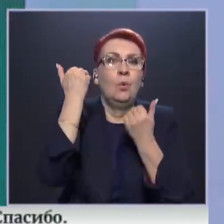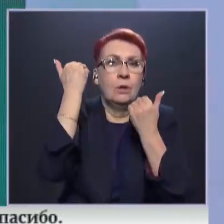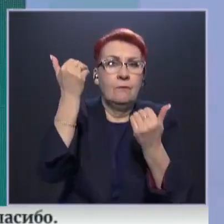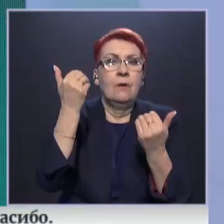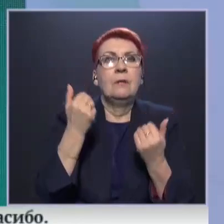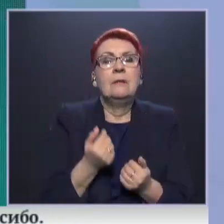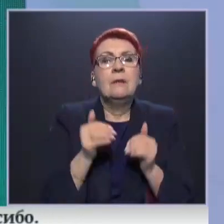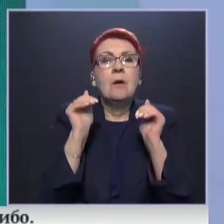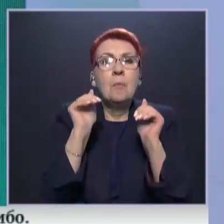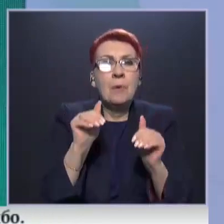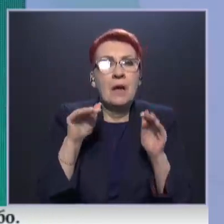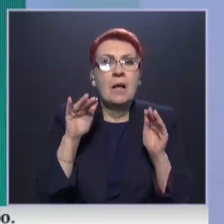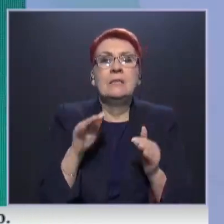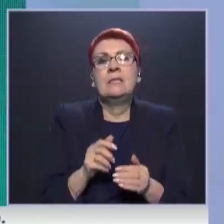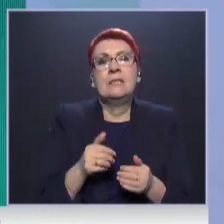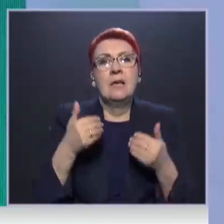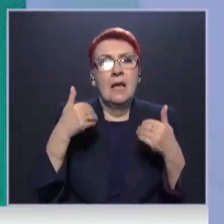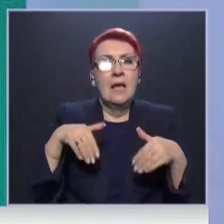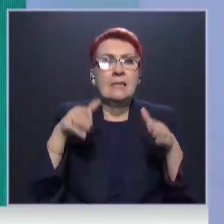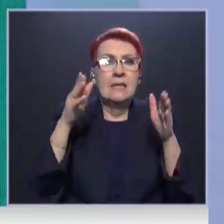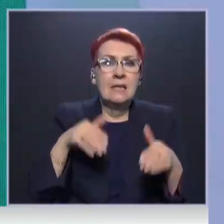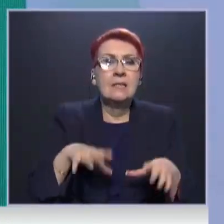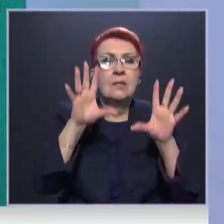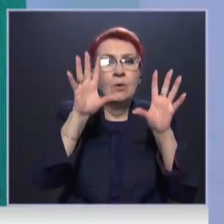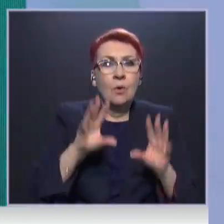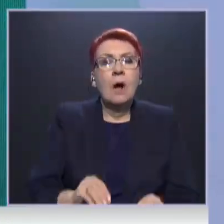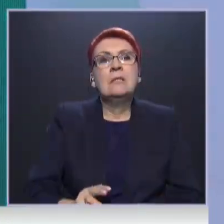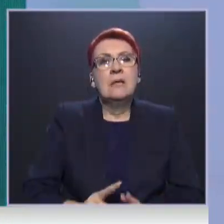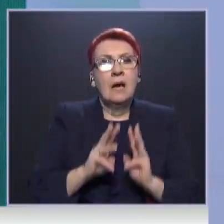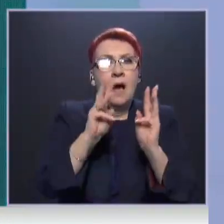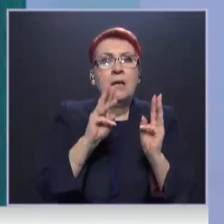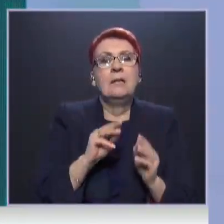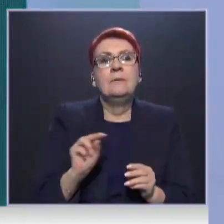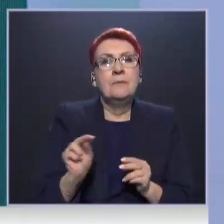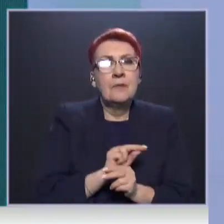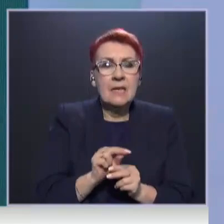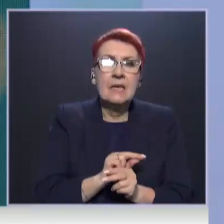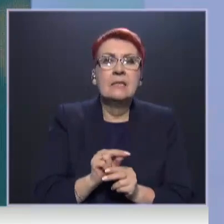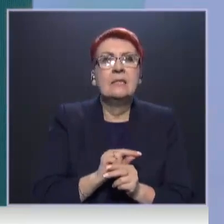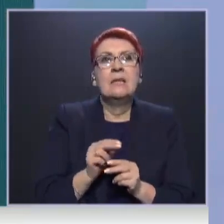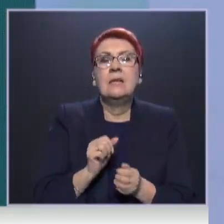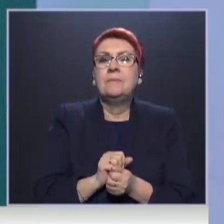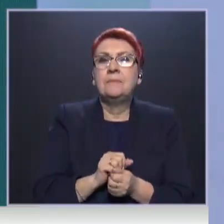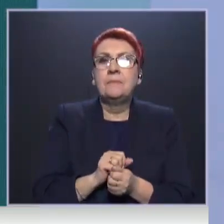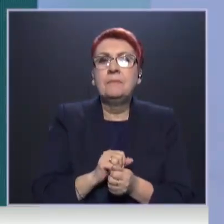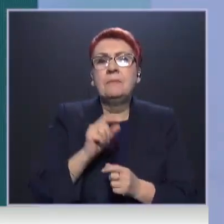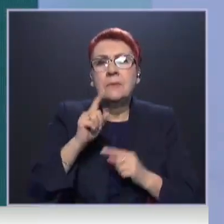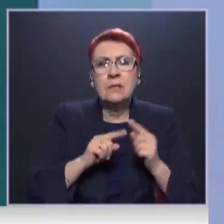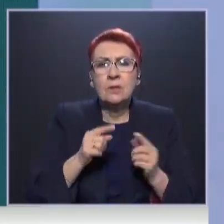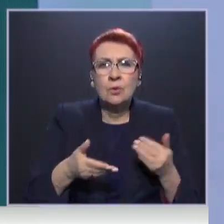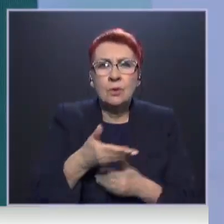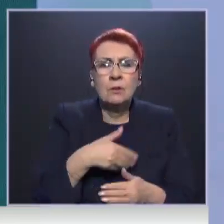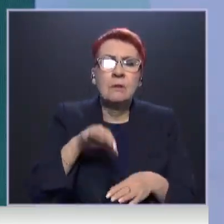Твоего, прикоснись и телеси, угаси огневец, исцели всякую язву души, телес рабов Твоих, сродников